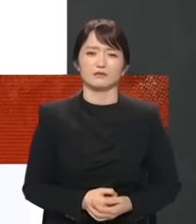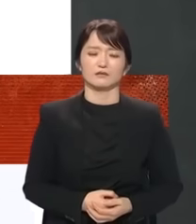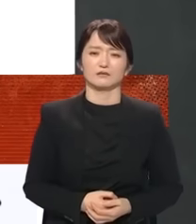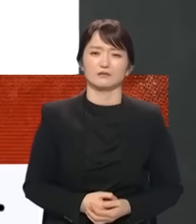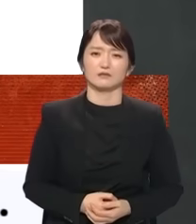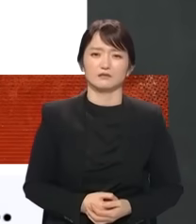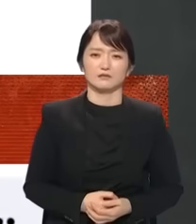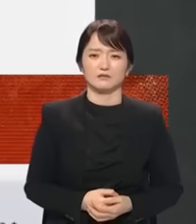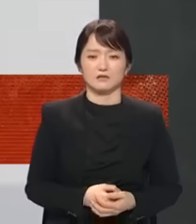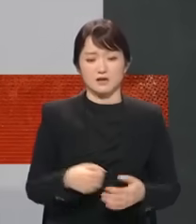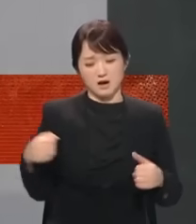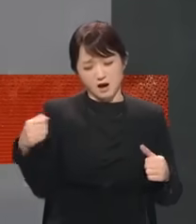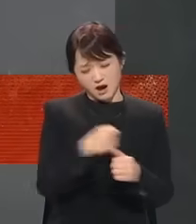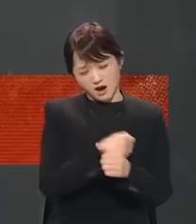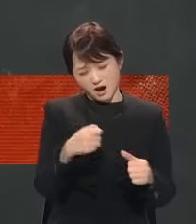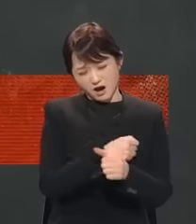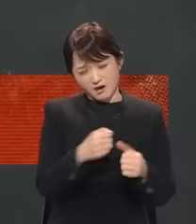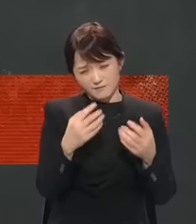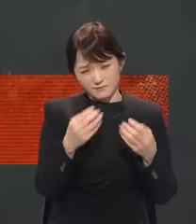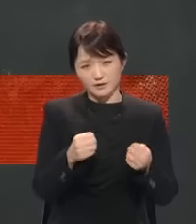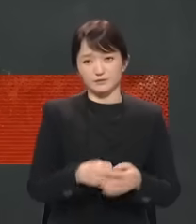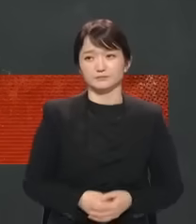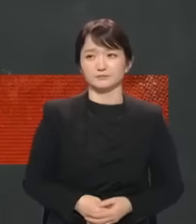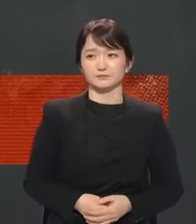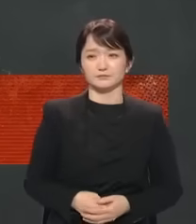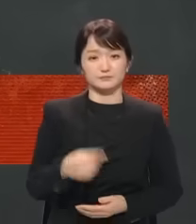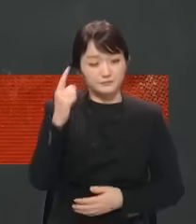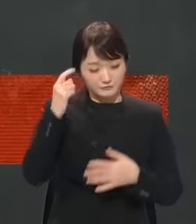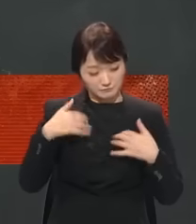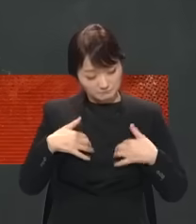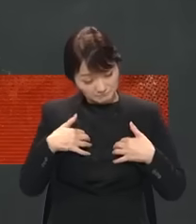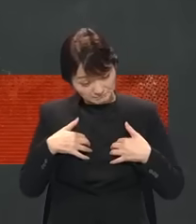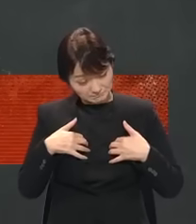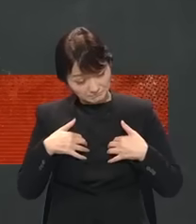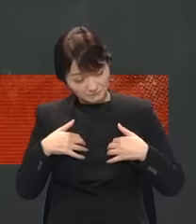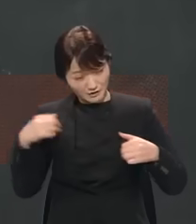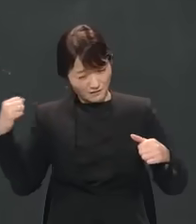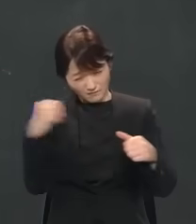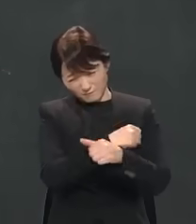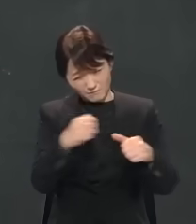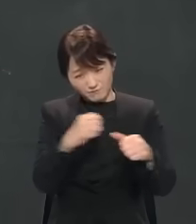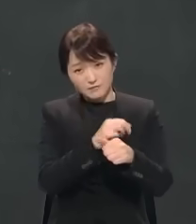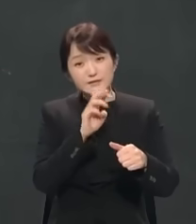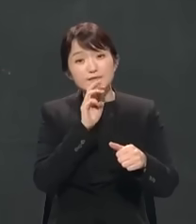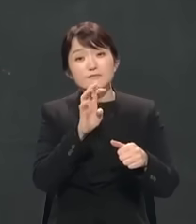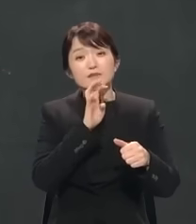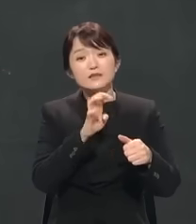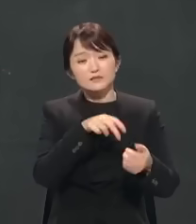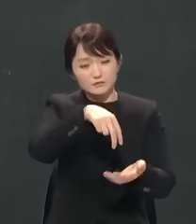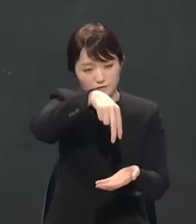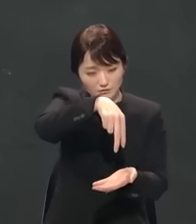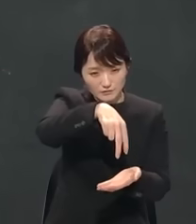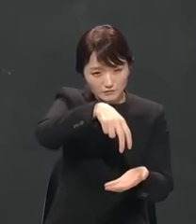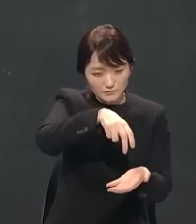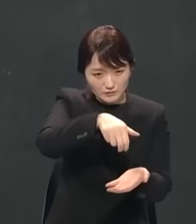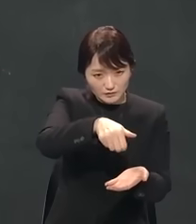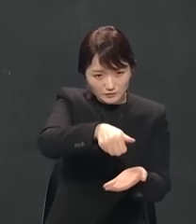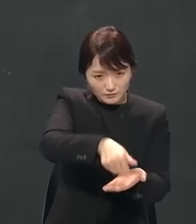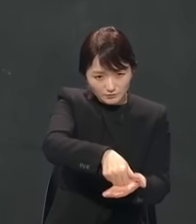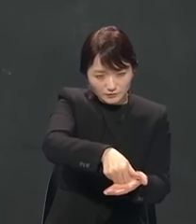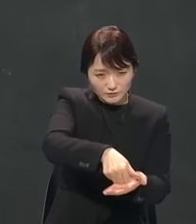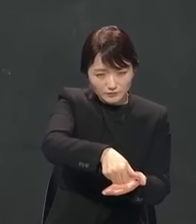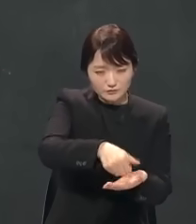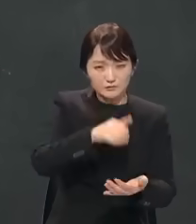많은 폭행을 했었는데 휴대전화 게임을 하다가 폭행한 뒤에 3 40분 동안 또 엎드리 버쳐 하기도 한 적도 있다고 하고이